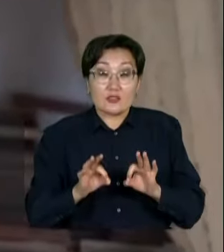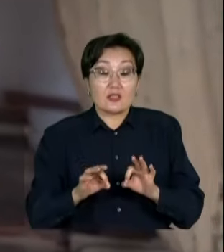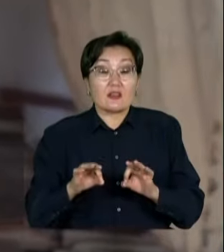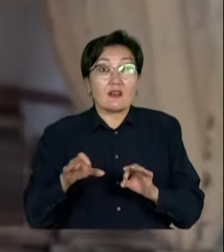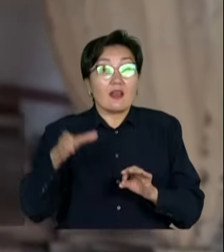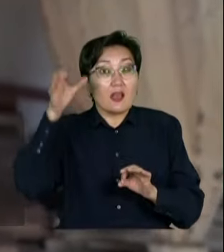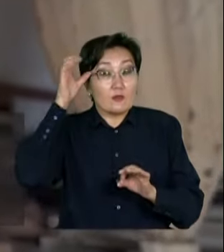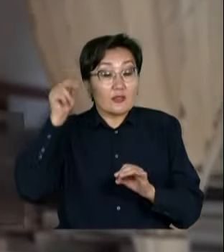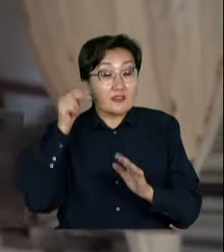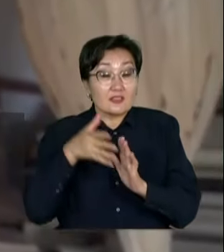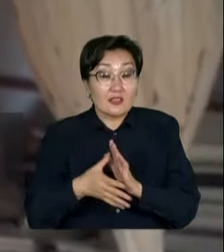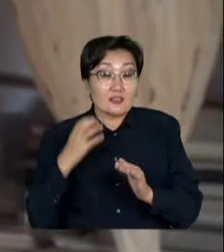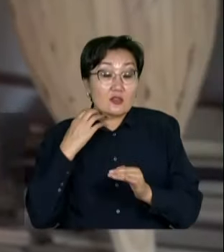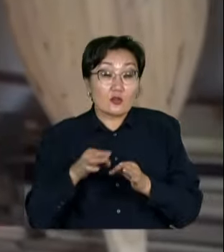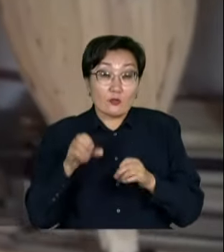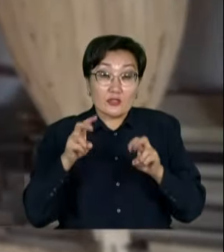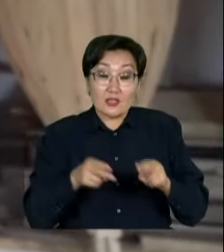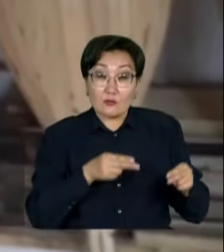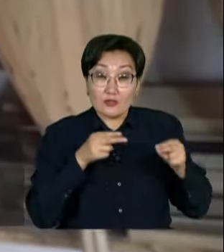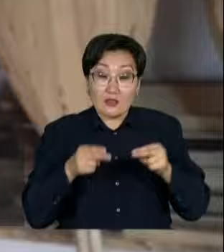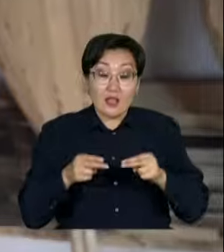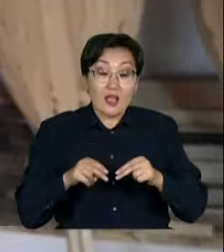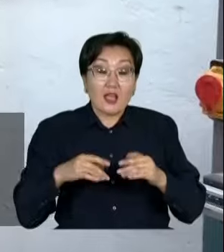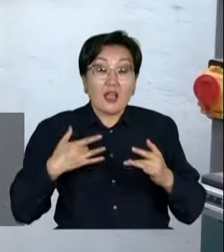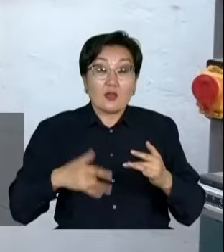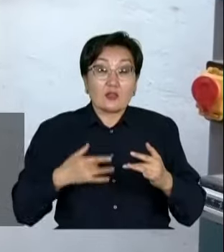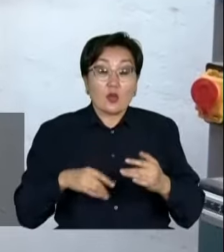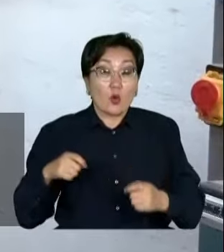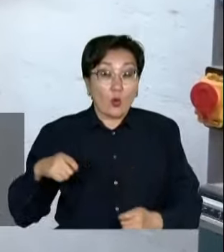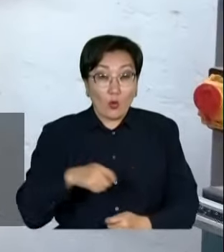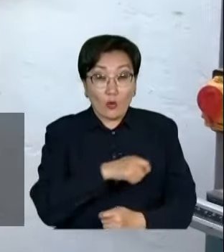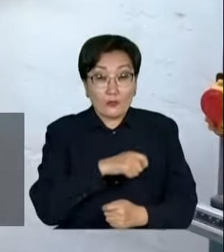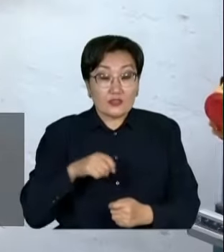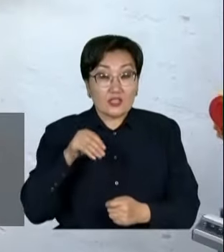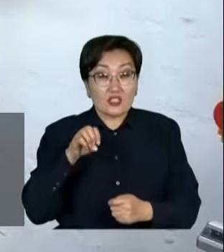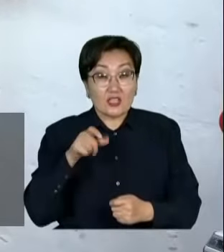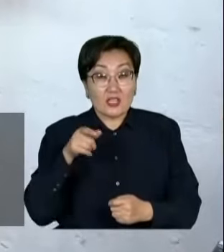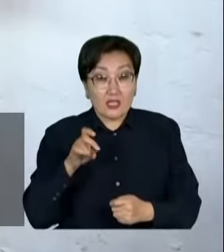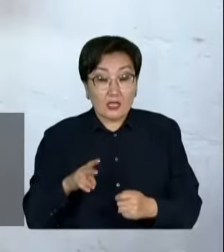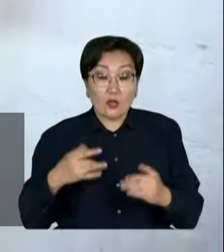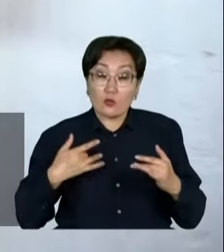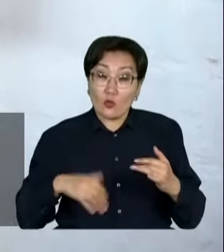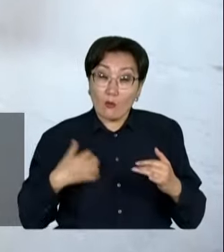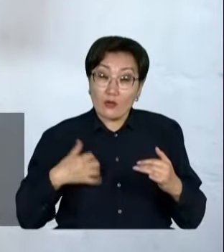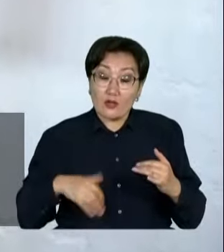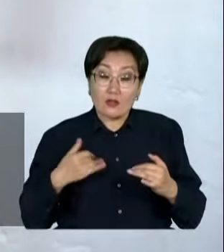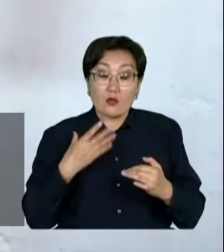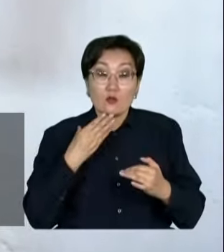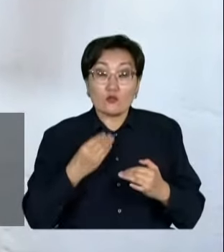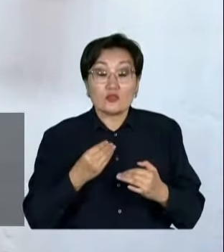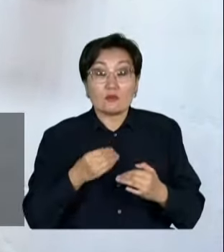меңгермекке Қызылордаға арнайы келген. Аспаптың түр түрін жасай беремін. Қыл қобыз, жетіген, домбыра. Мен өзім ата